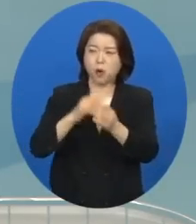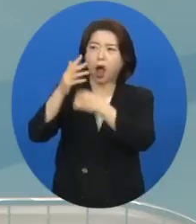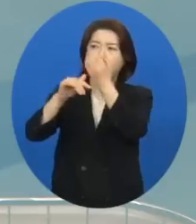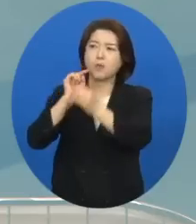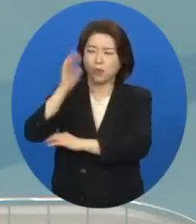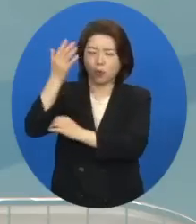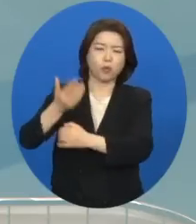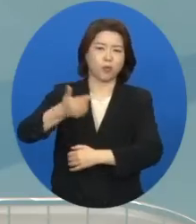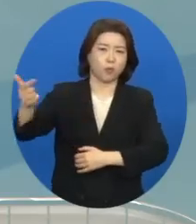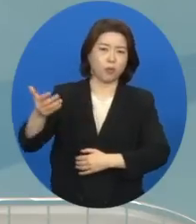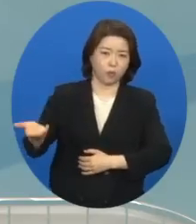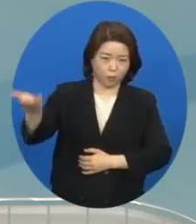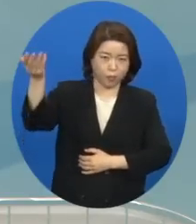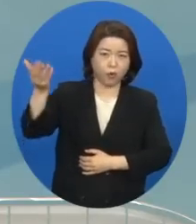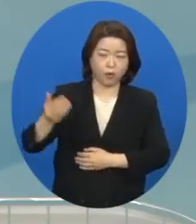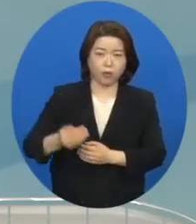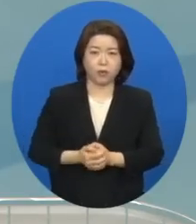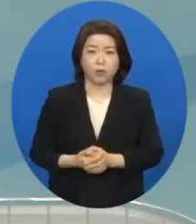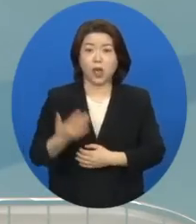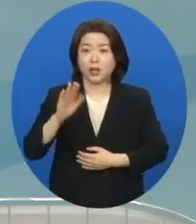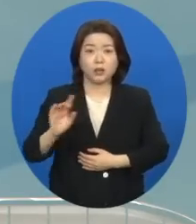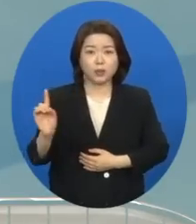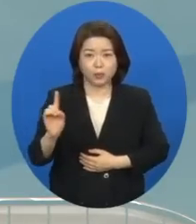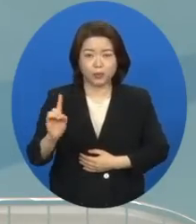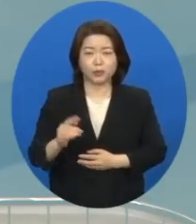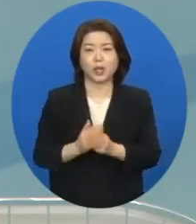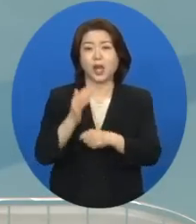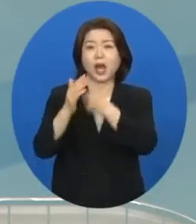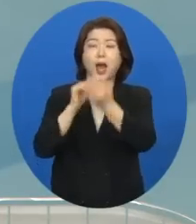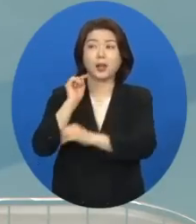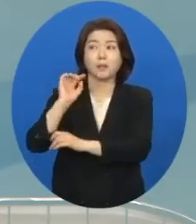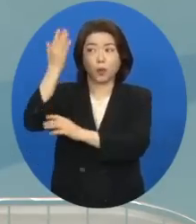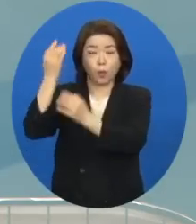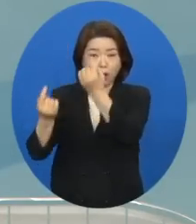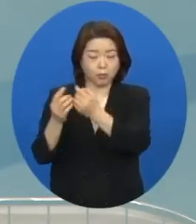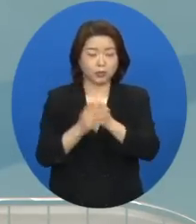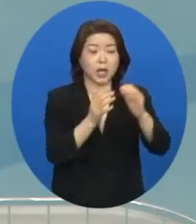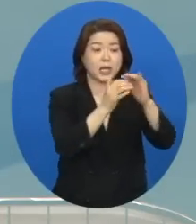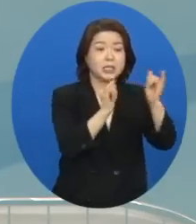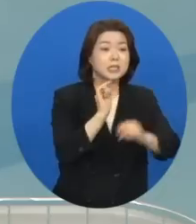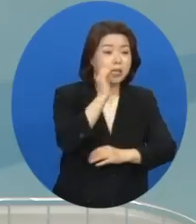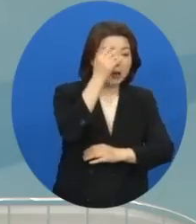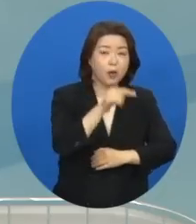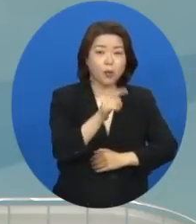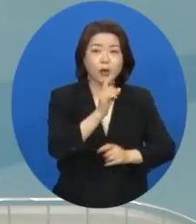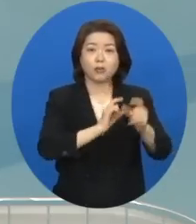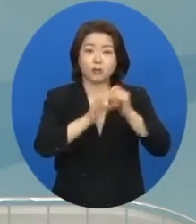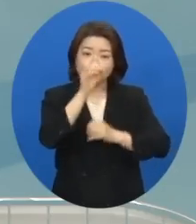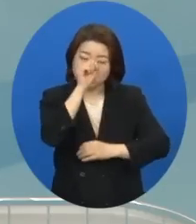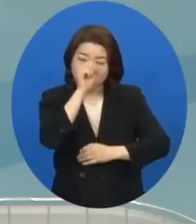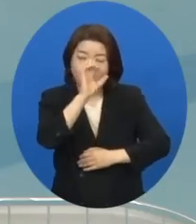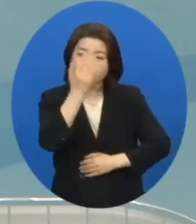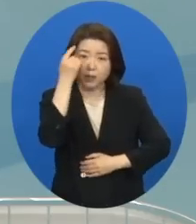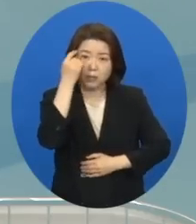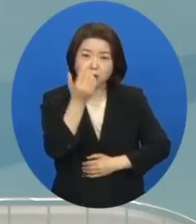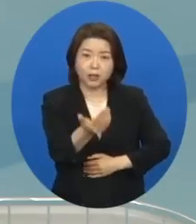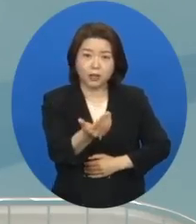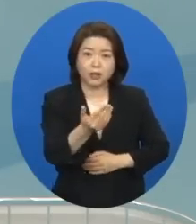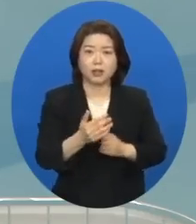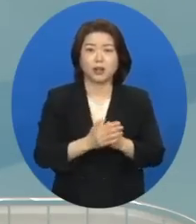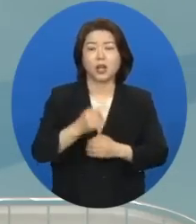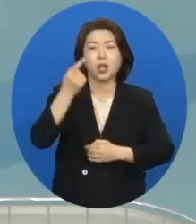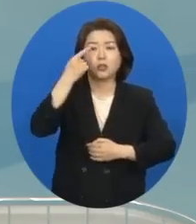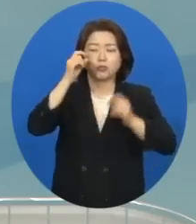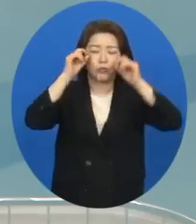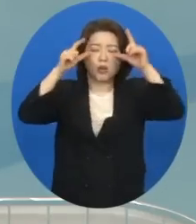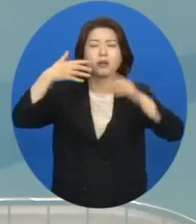크죠. 그런데 어떻게 하나님의 영광보다 사람의 영광을 더 사랑하죠? 눈이